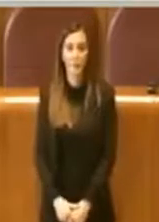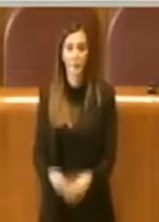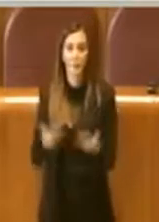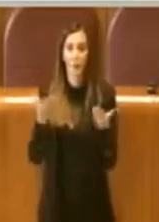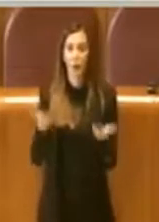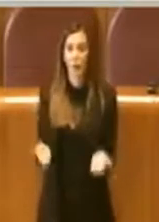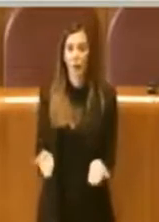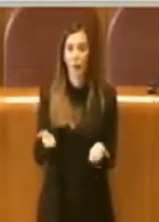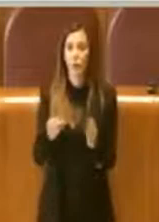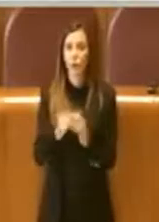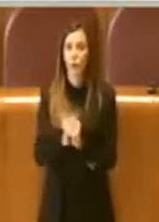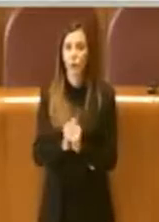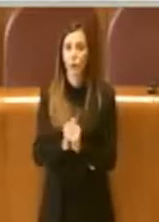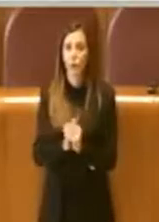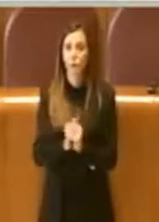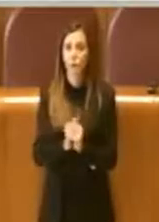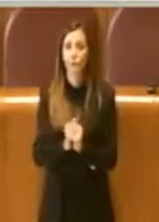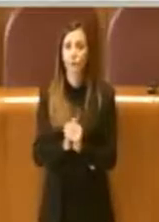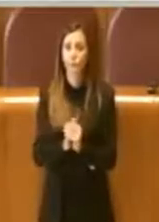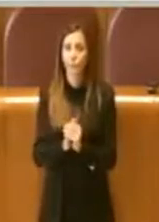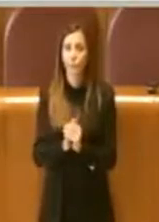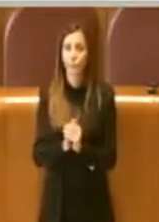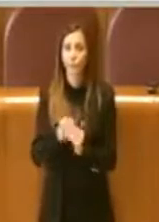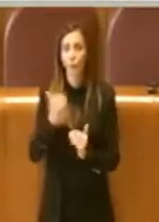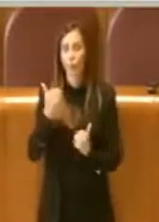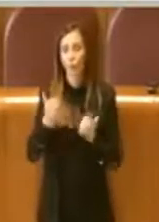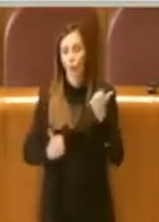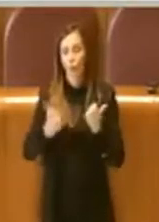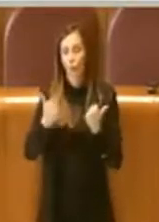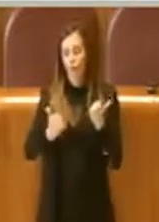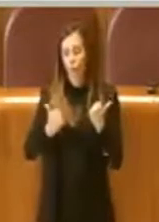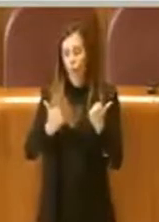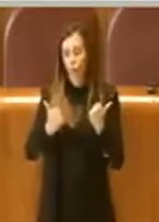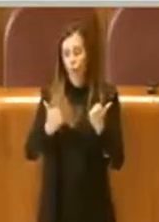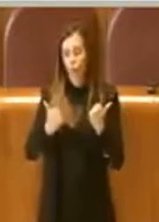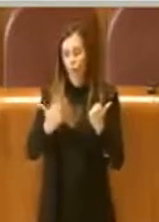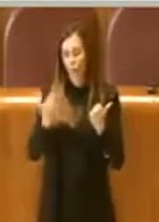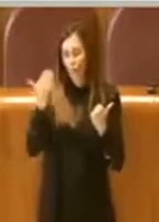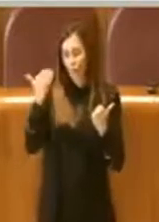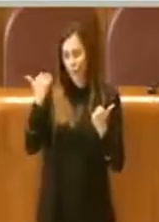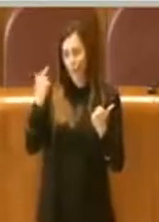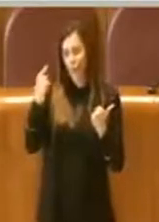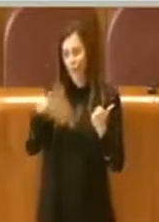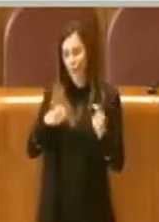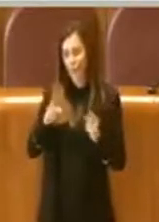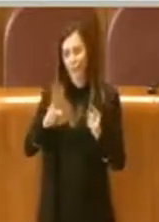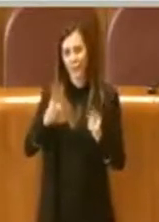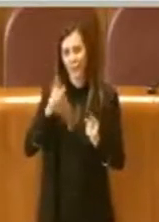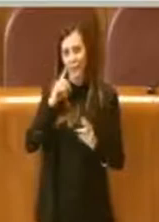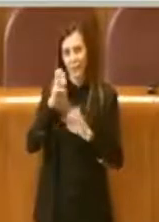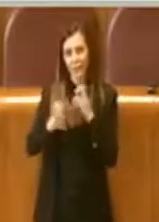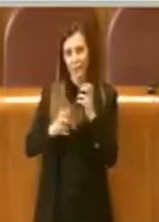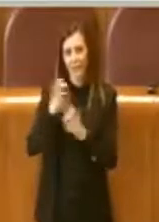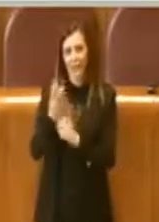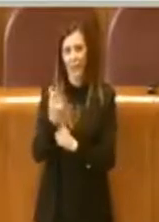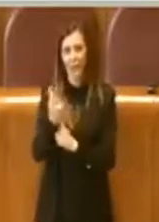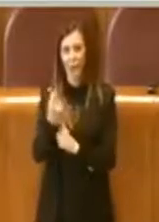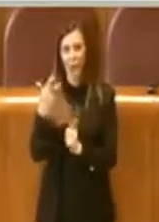Oggi più che mai, in questo periodo di crisi